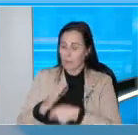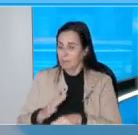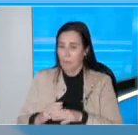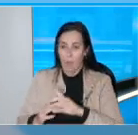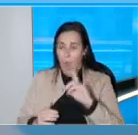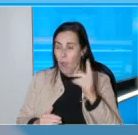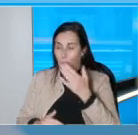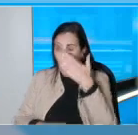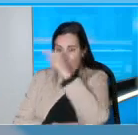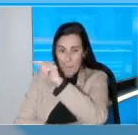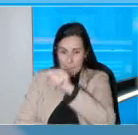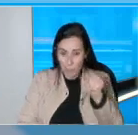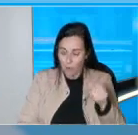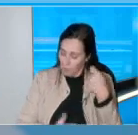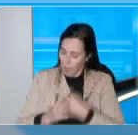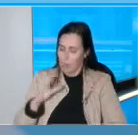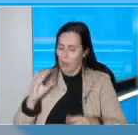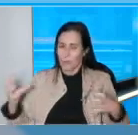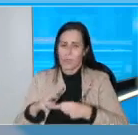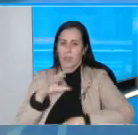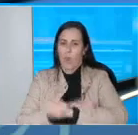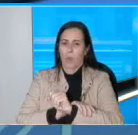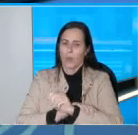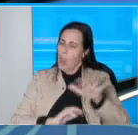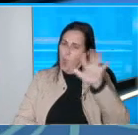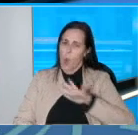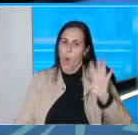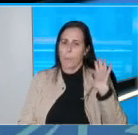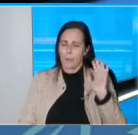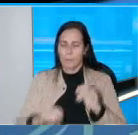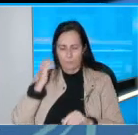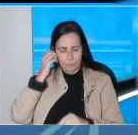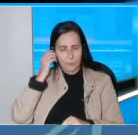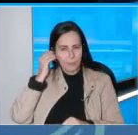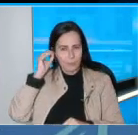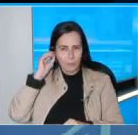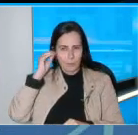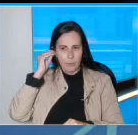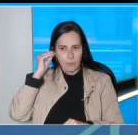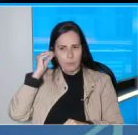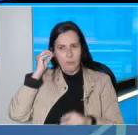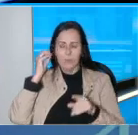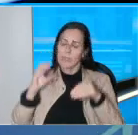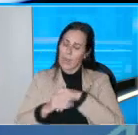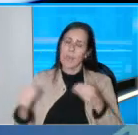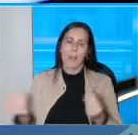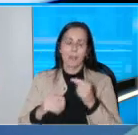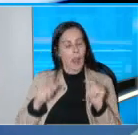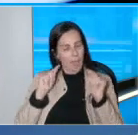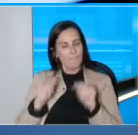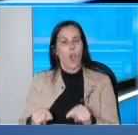מדינה מהמפרץ הפרסי שאין לה מועדון, מועדון בסדר גודל באירופה. זה חלק מהעניין הזה של